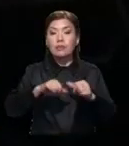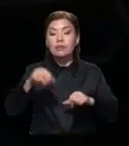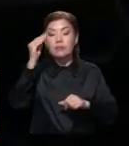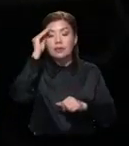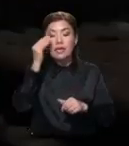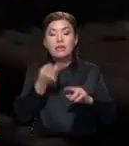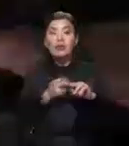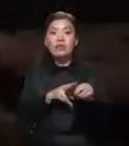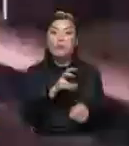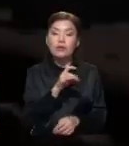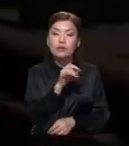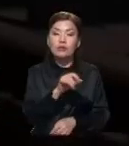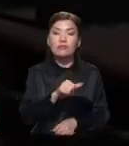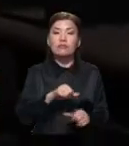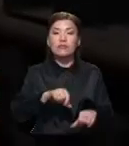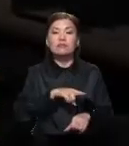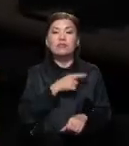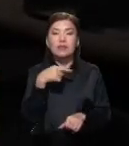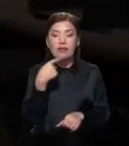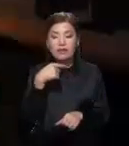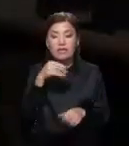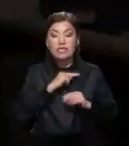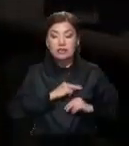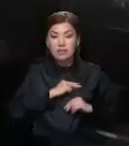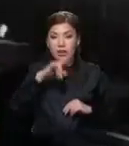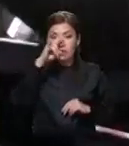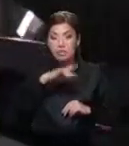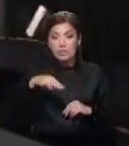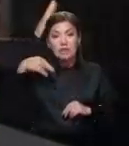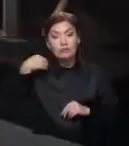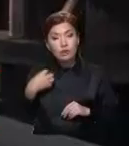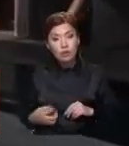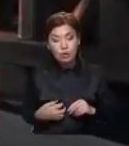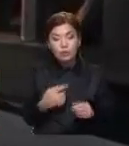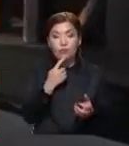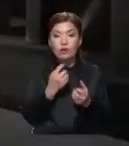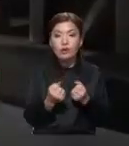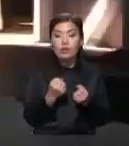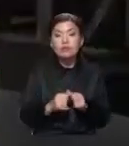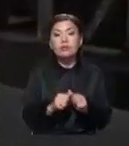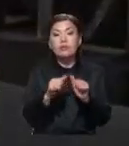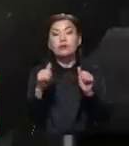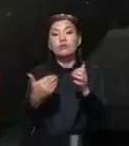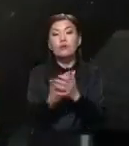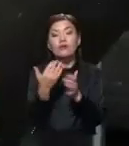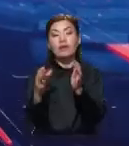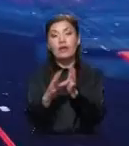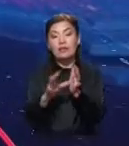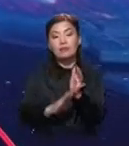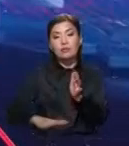американский политолог Люк Родехевер считает, что сотрудничество между двумя странами станет импульсом для развития энергетической